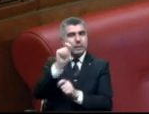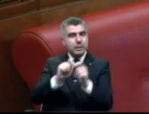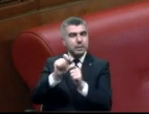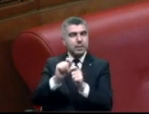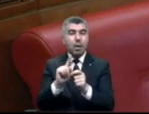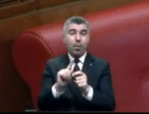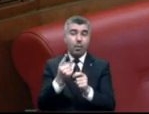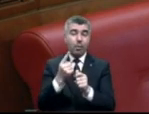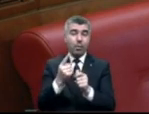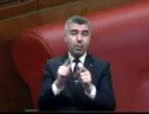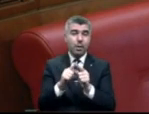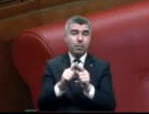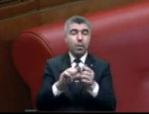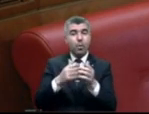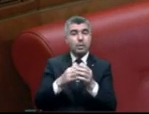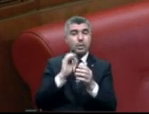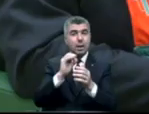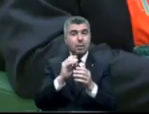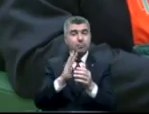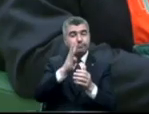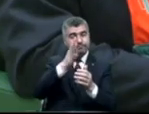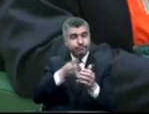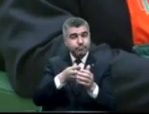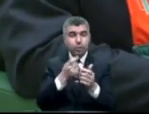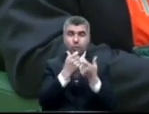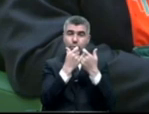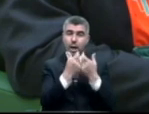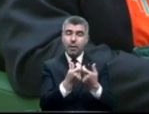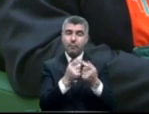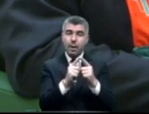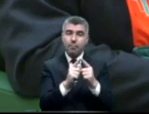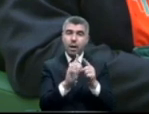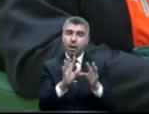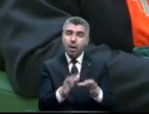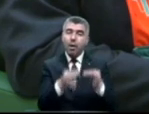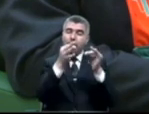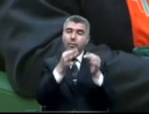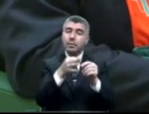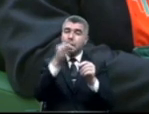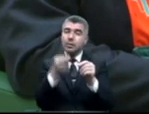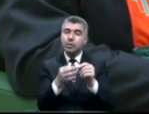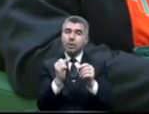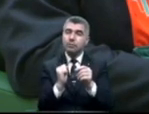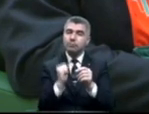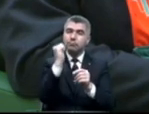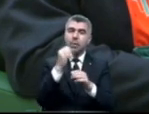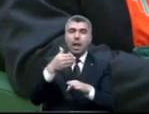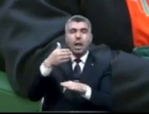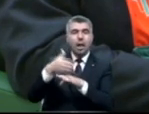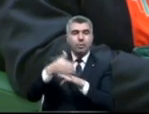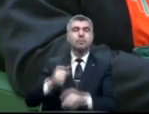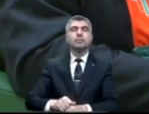أولا تحديث وتحيين المواصفات التقنية فيما يخص إنتاج الأعمدة الخشبية،